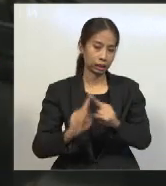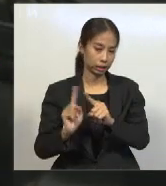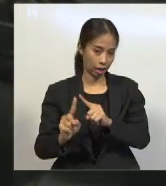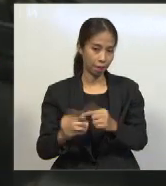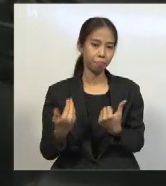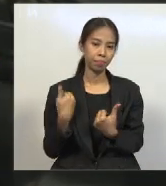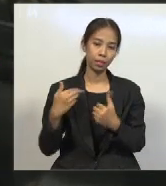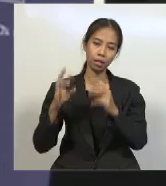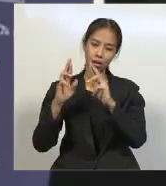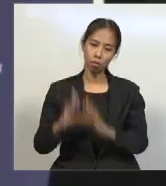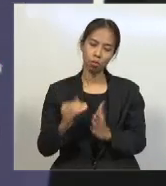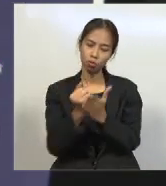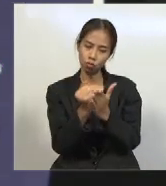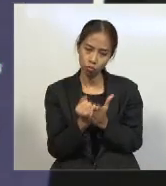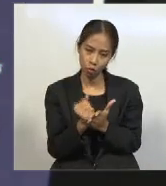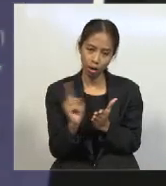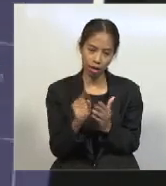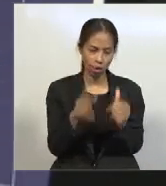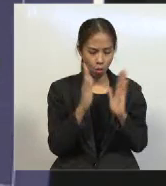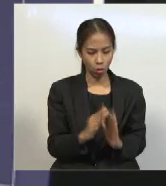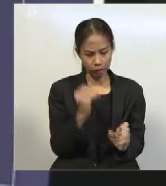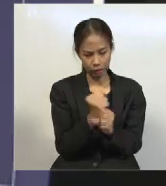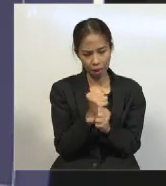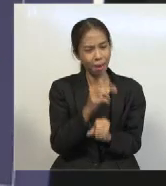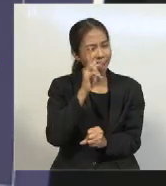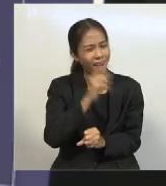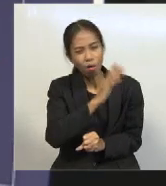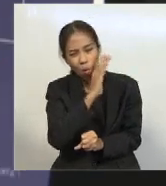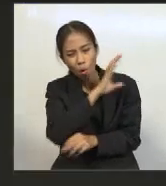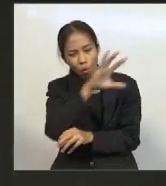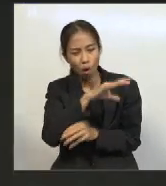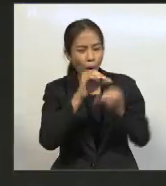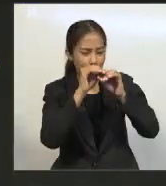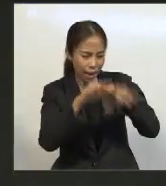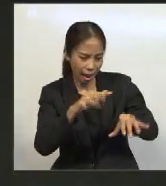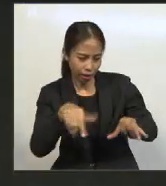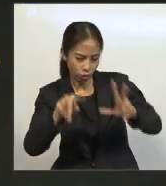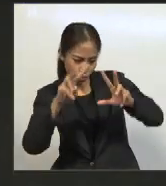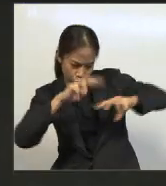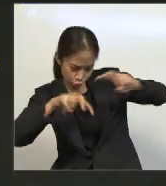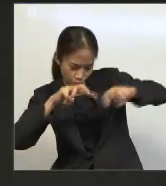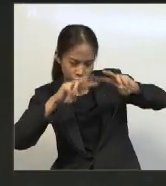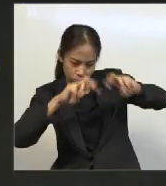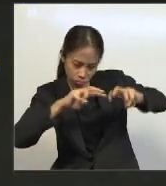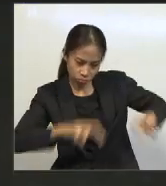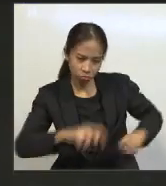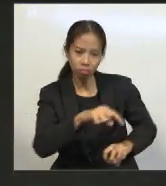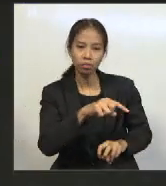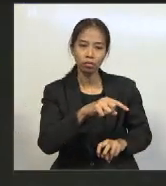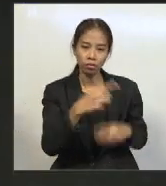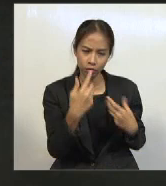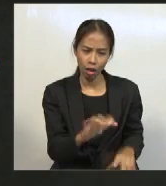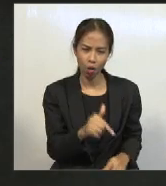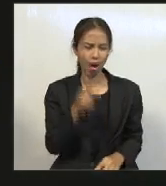งระบบที่จะช่วยกวาดหาตัวตนของเฟกนิวส์และก็ยังมีระบบ AI ที่สามารถวิเคราะห์ถึงความน่าจะ